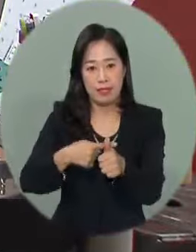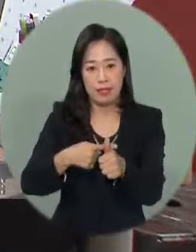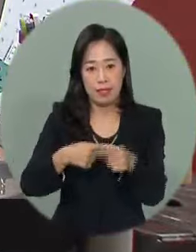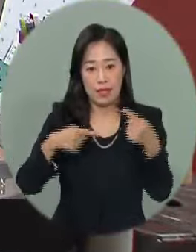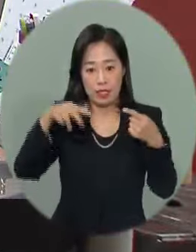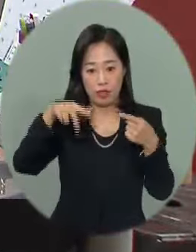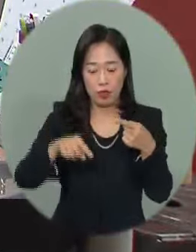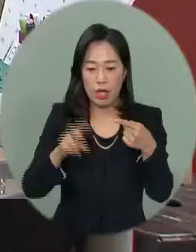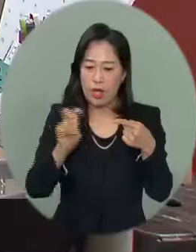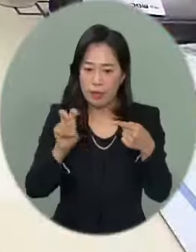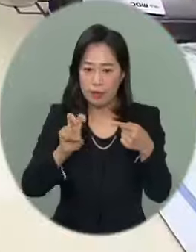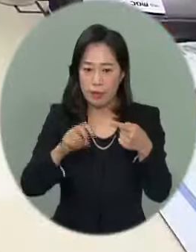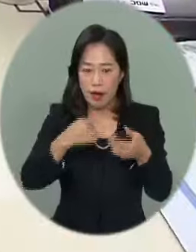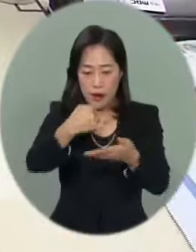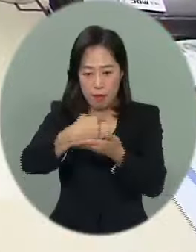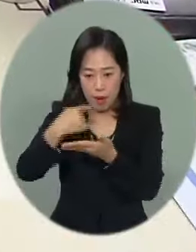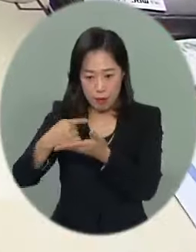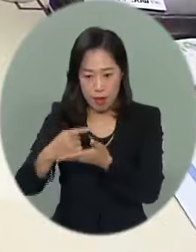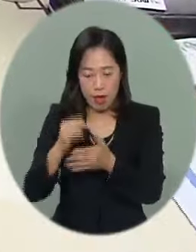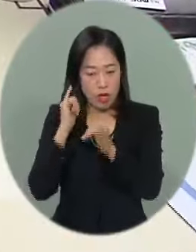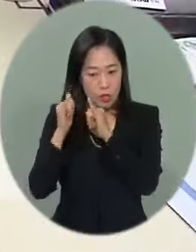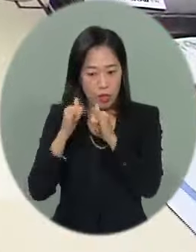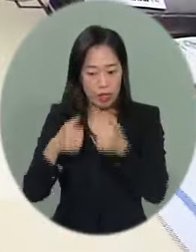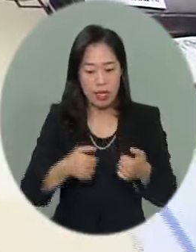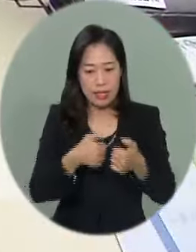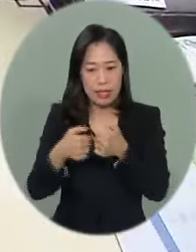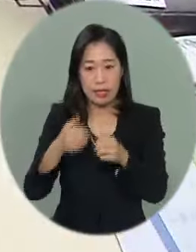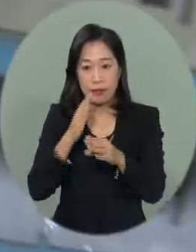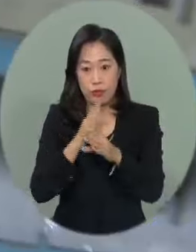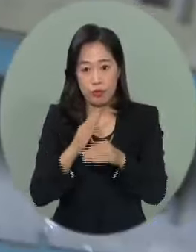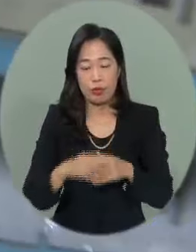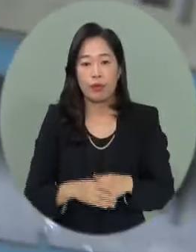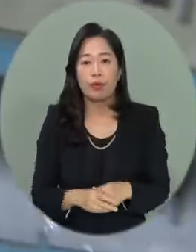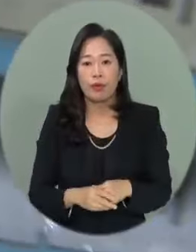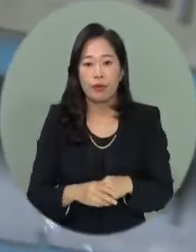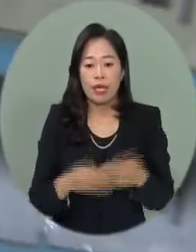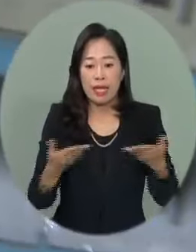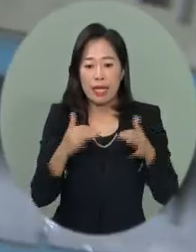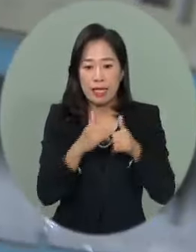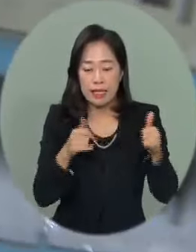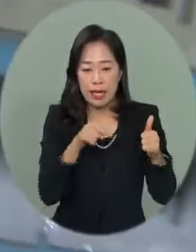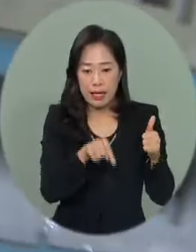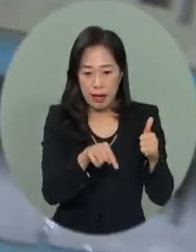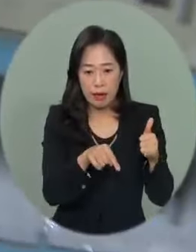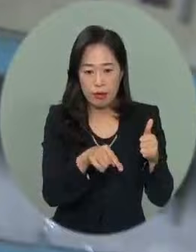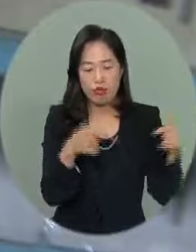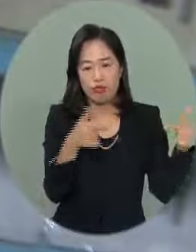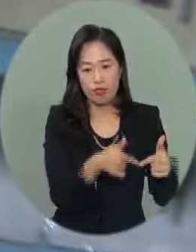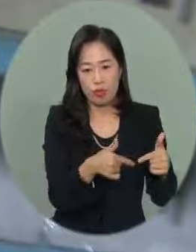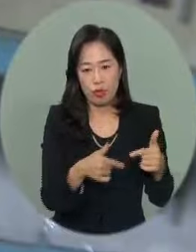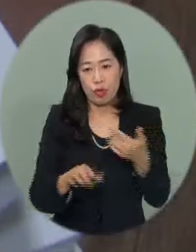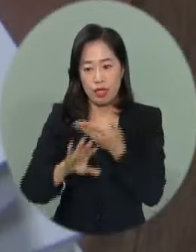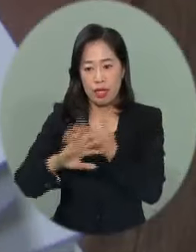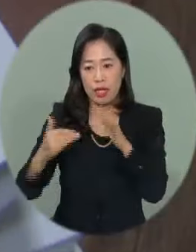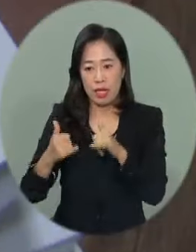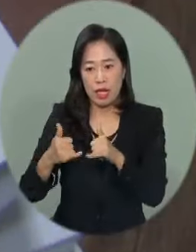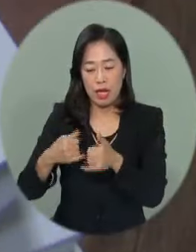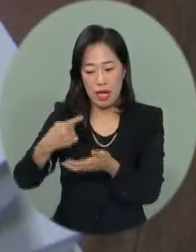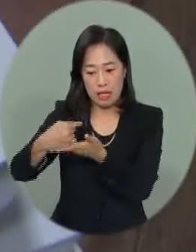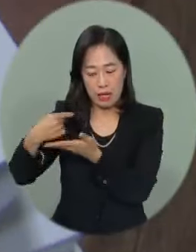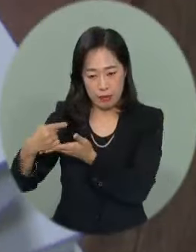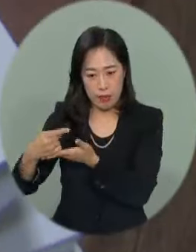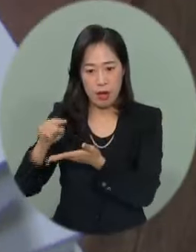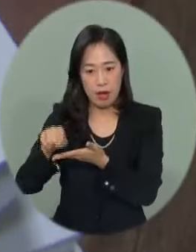약 20건씩 방문과 전화 상담이 이어지고 있습니다. 고용 인원은 줄었는데 외국인 노동자 수요는